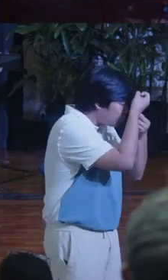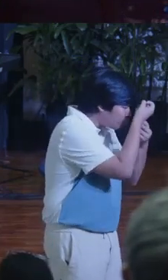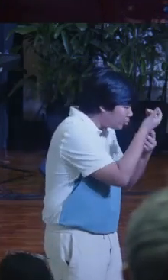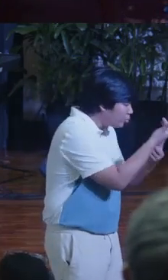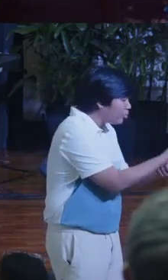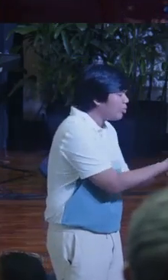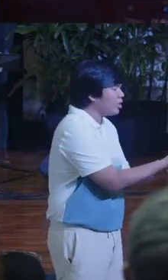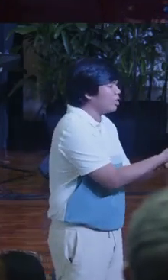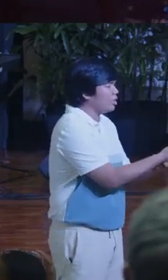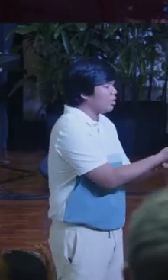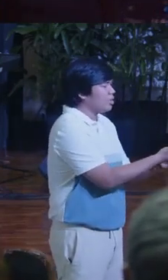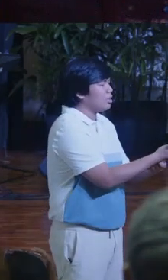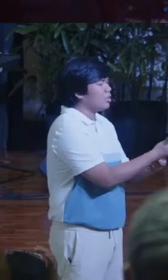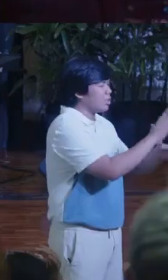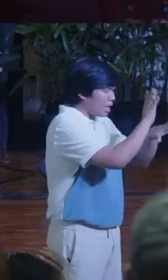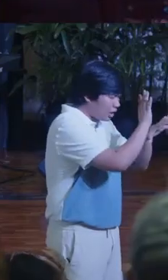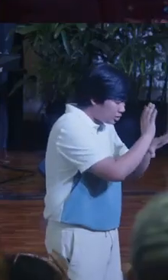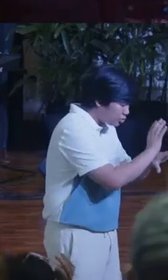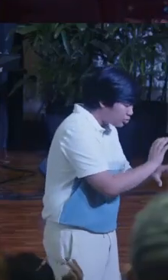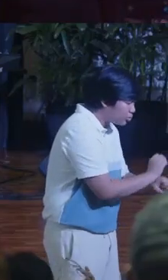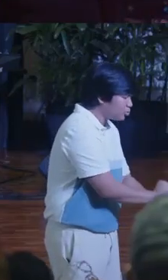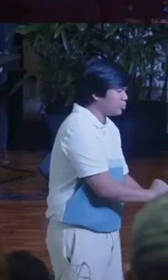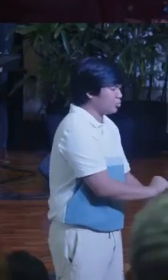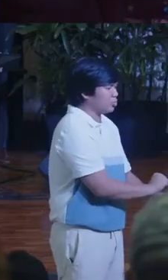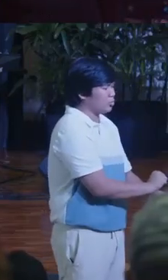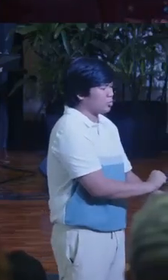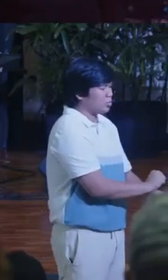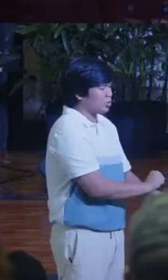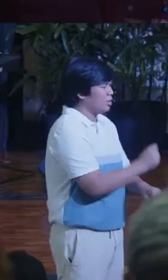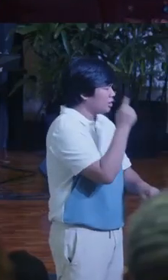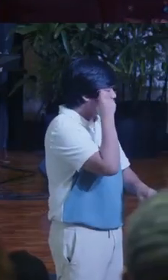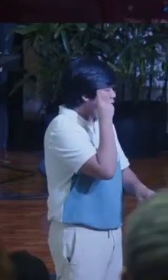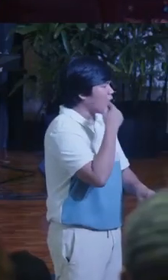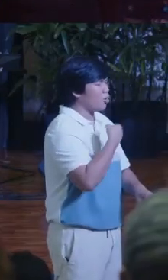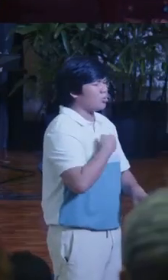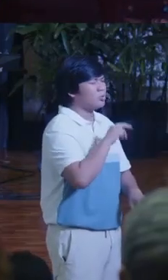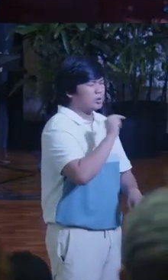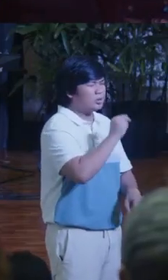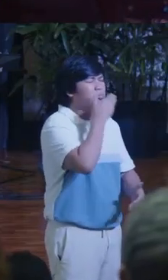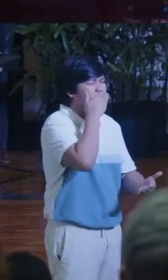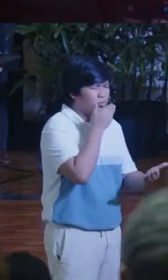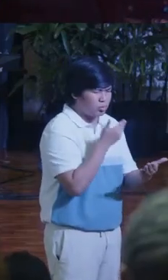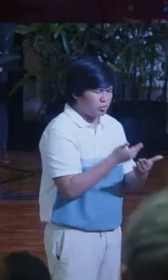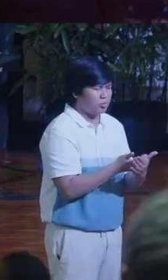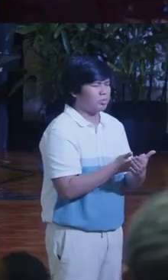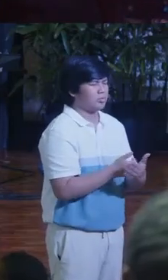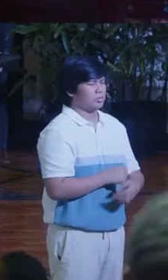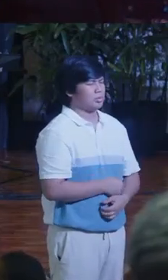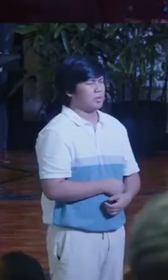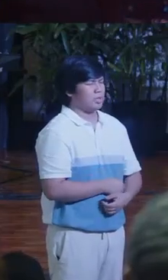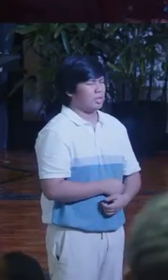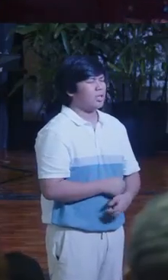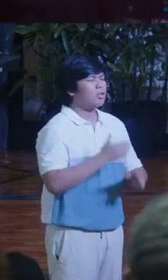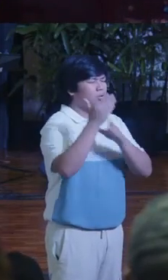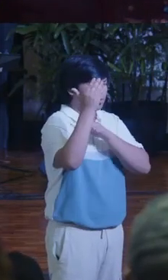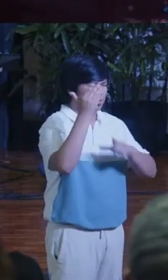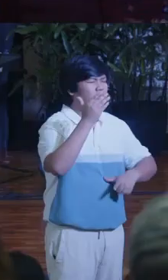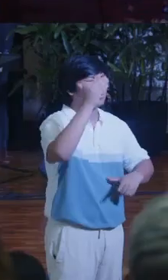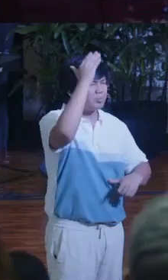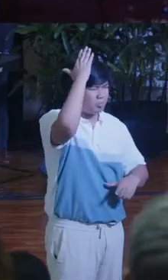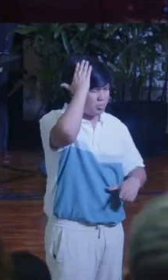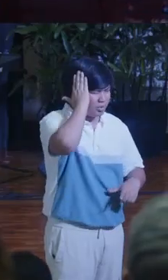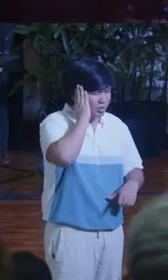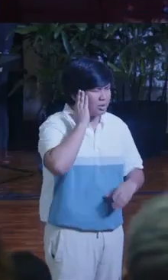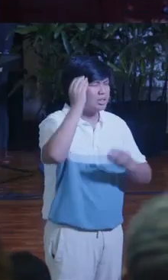relihiyon ng kaligtasan sa pamamagitan ng gawa. O Diyos, turuan niyo